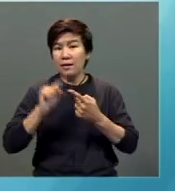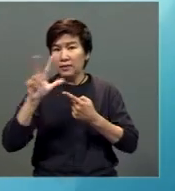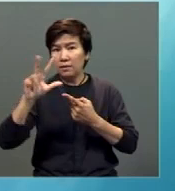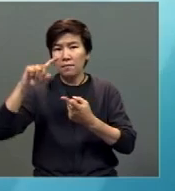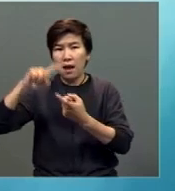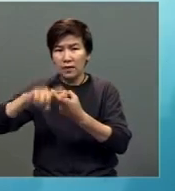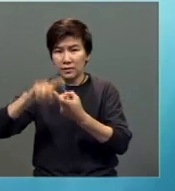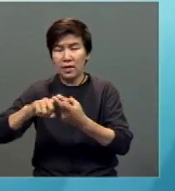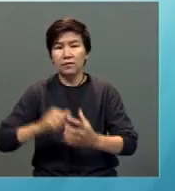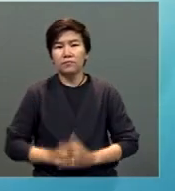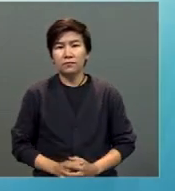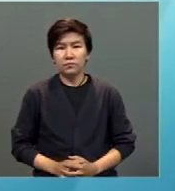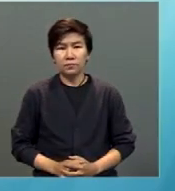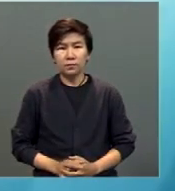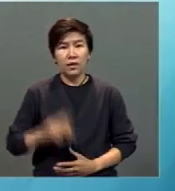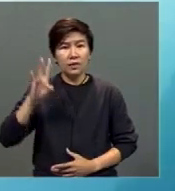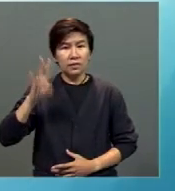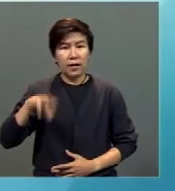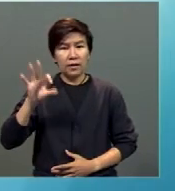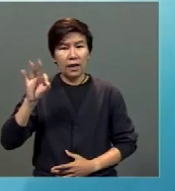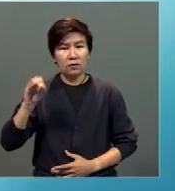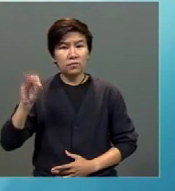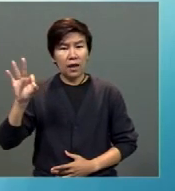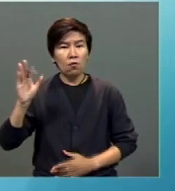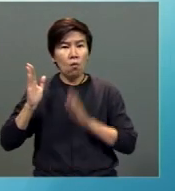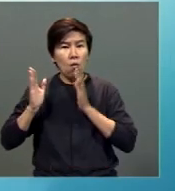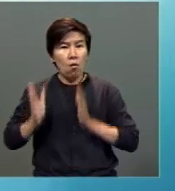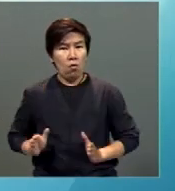และถัดมาคือรัสเซียนะครับเป็นรายใหม่หลับ3คือ4 59